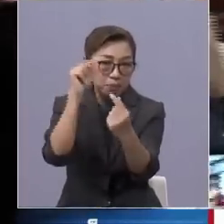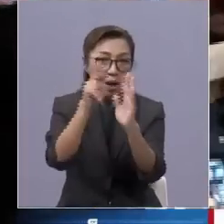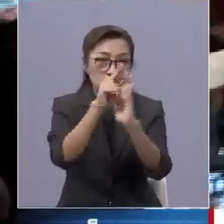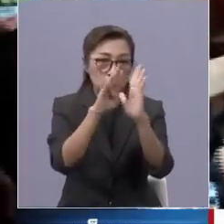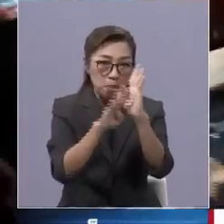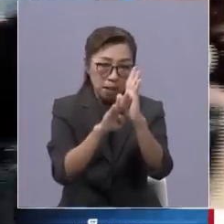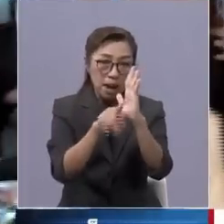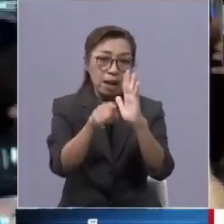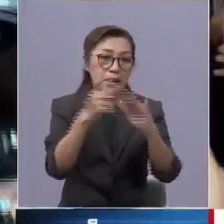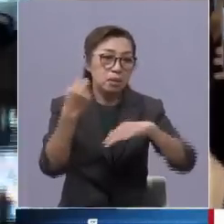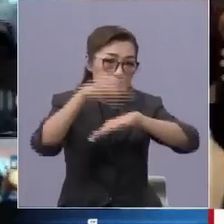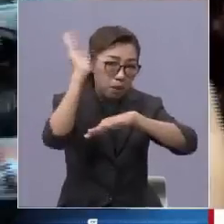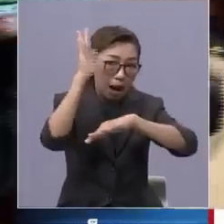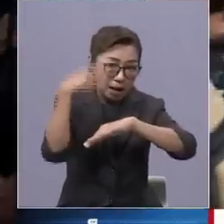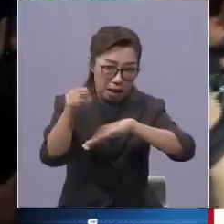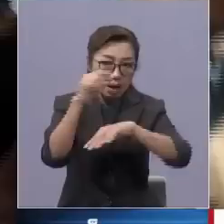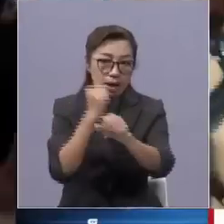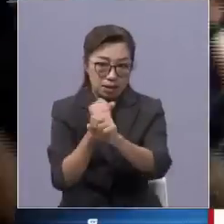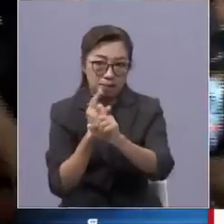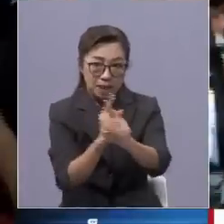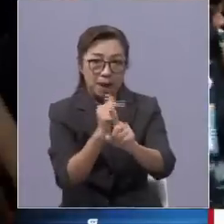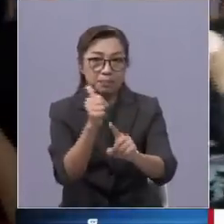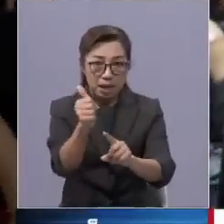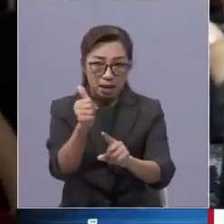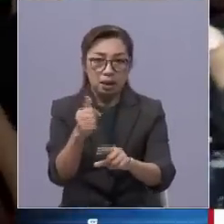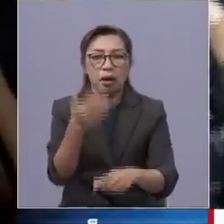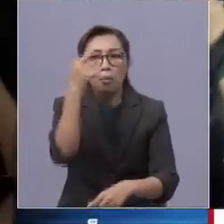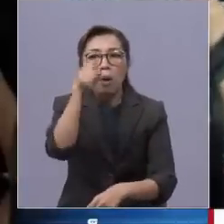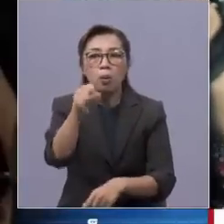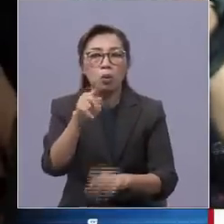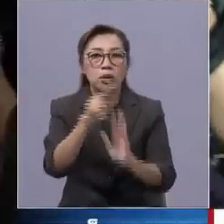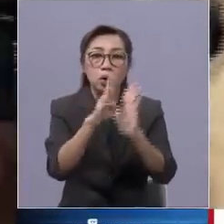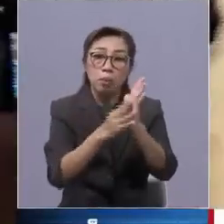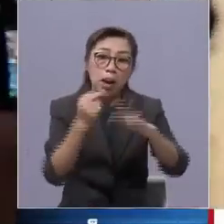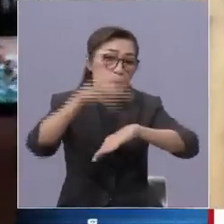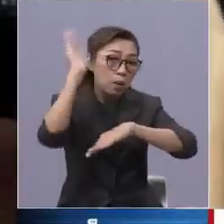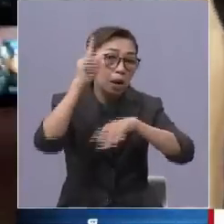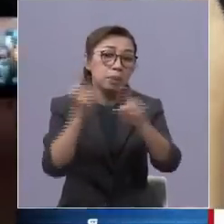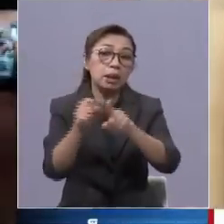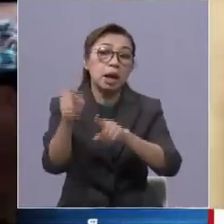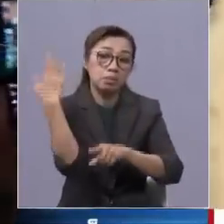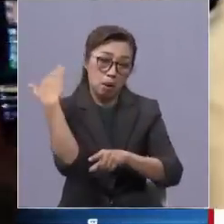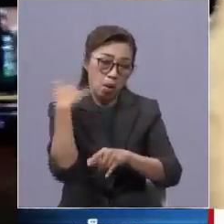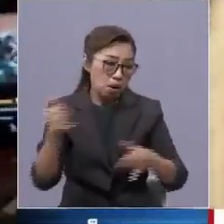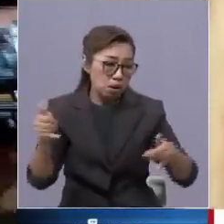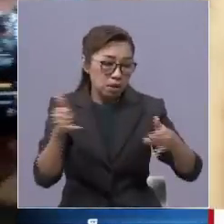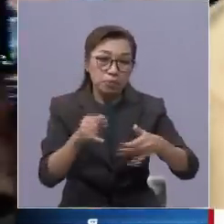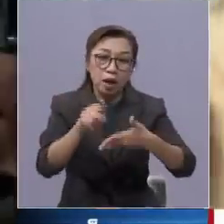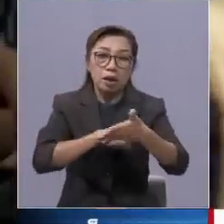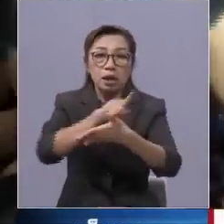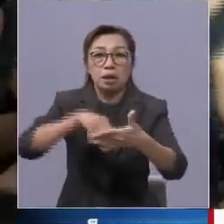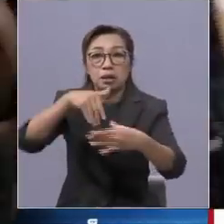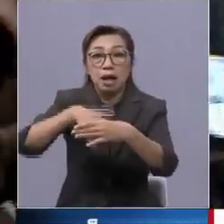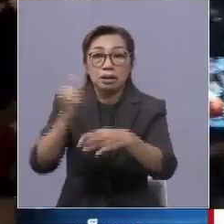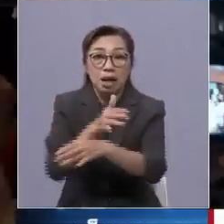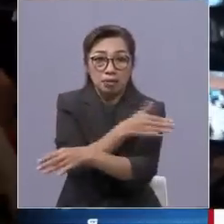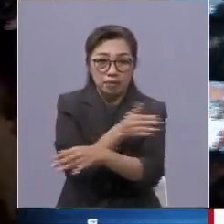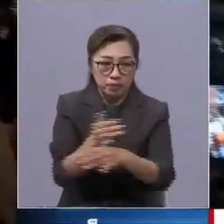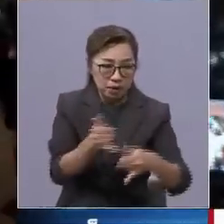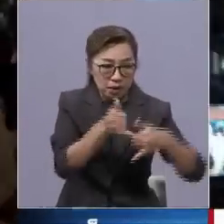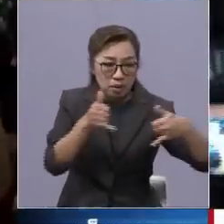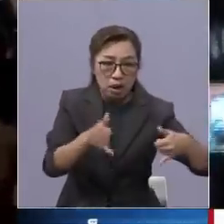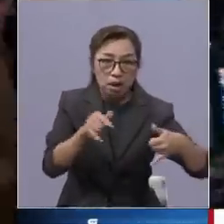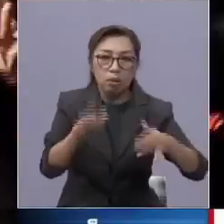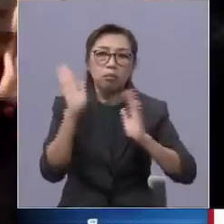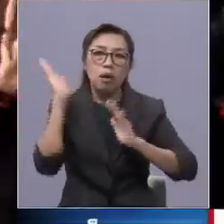ไว ้ ทำให้ตามที่หาเสียงเอาไว้เพราะหาเสียงมาคล้ายๆกันนี่ตอนไปดีเบตอ่ะก่อนเลือกตั้งเมื่อถามกันเกี่ยวกับการ